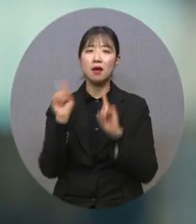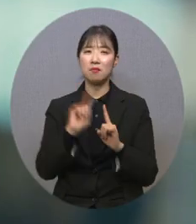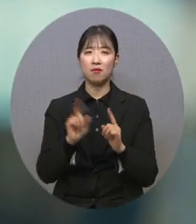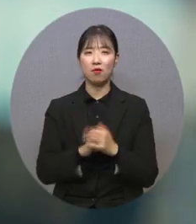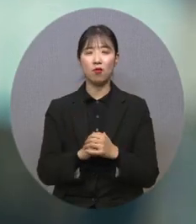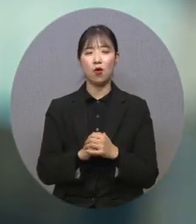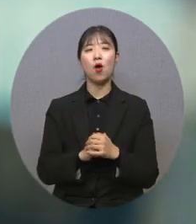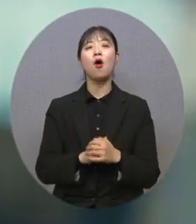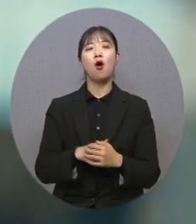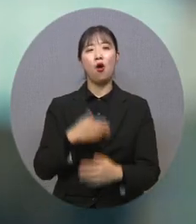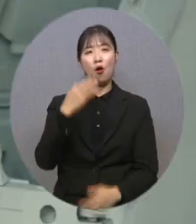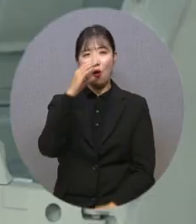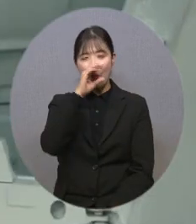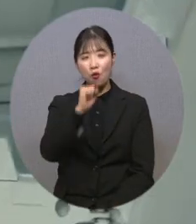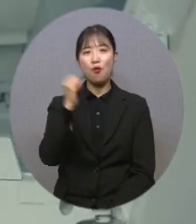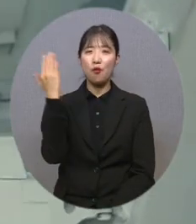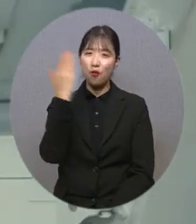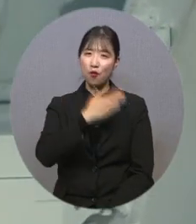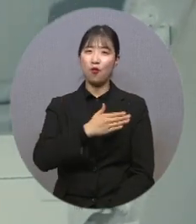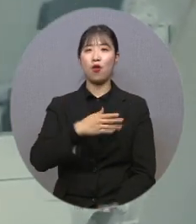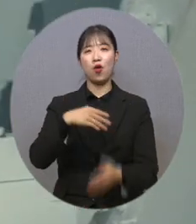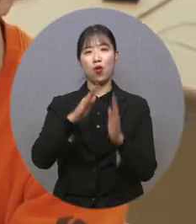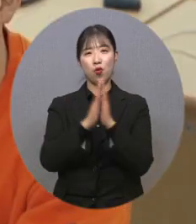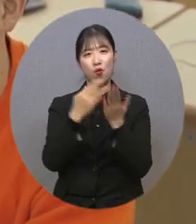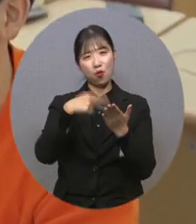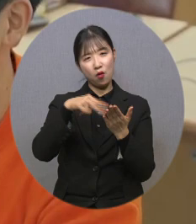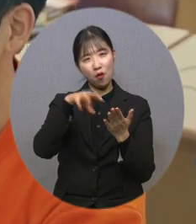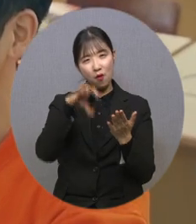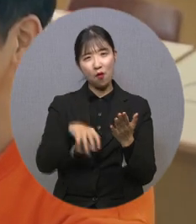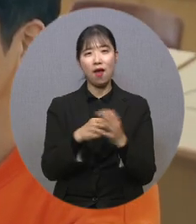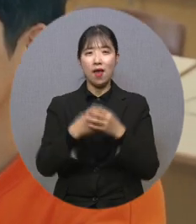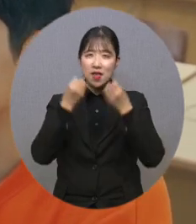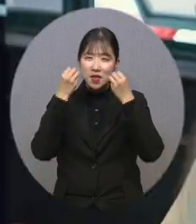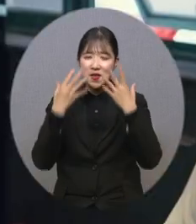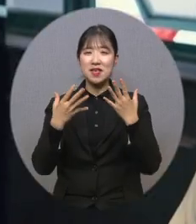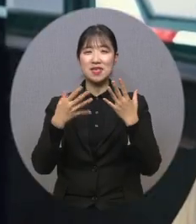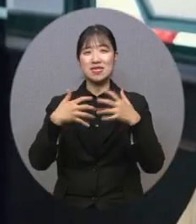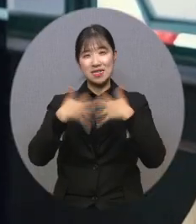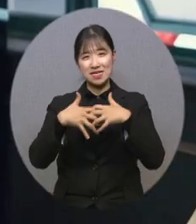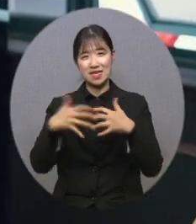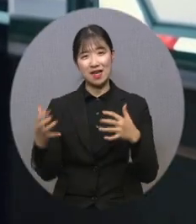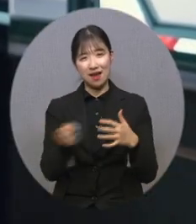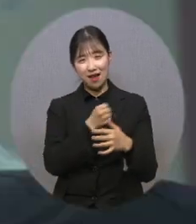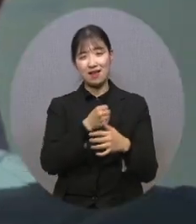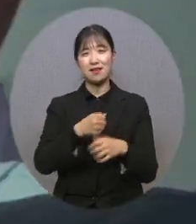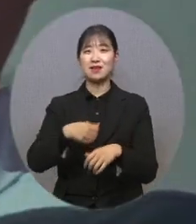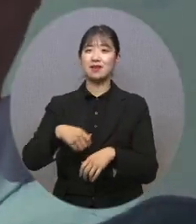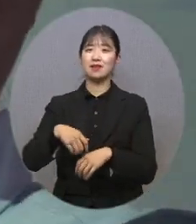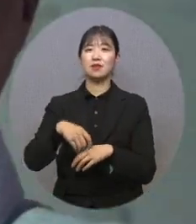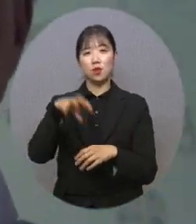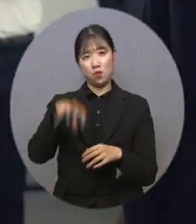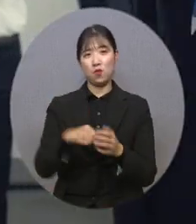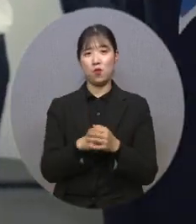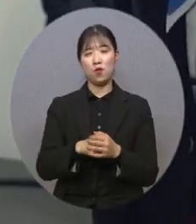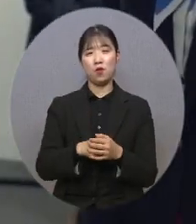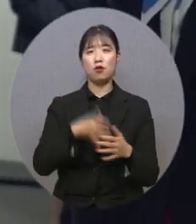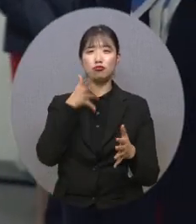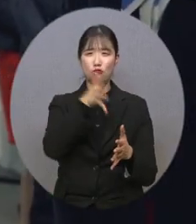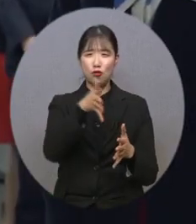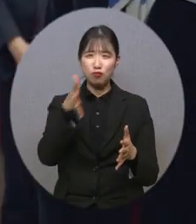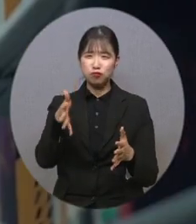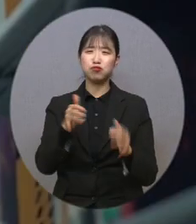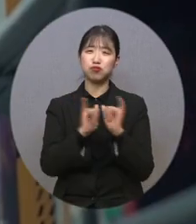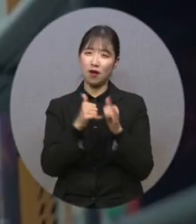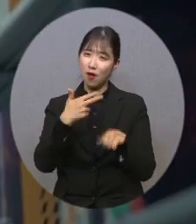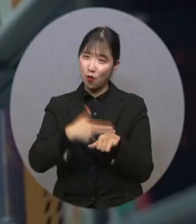쾌적한 도서관? 최신 장비가 갖춰진 실습실? 분야별 전문가로 구성된